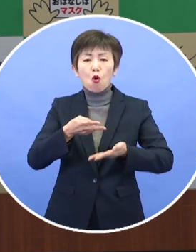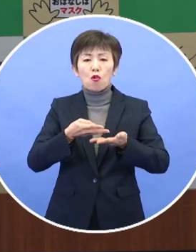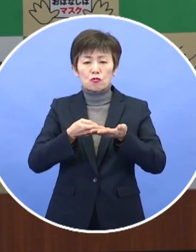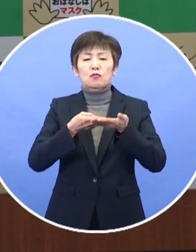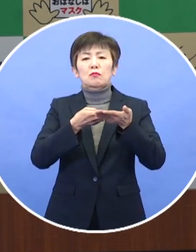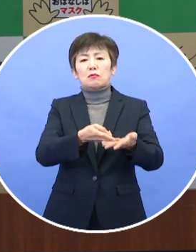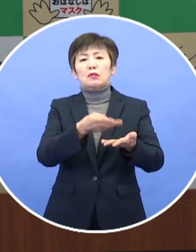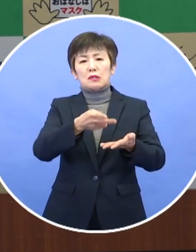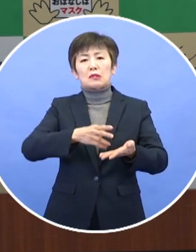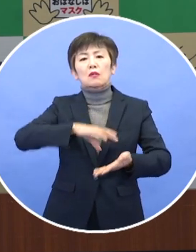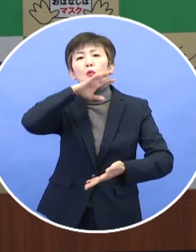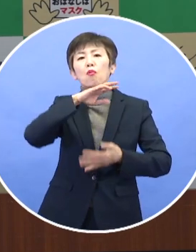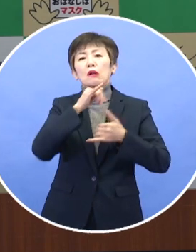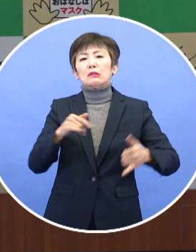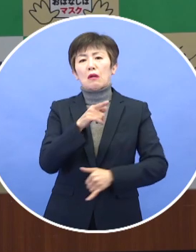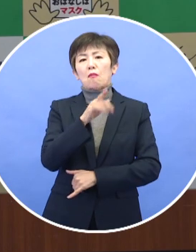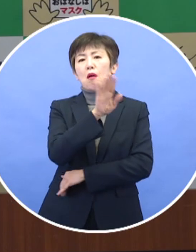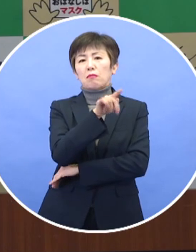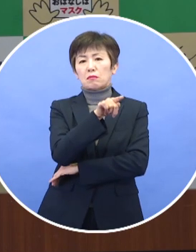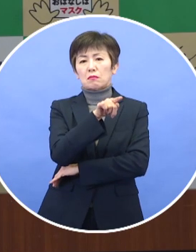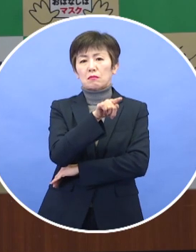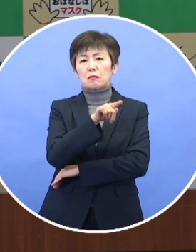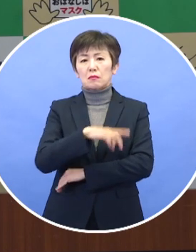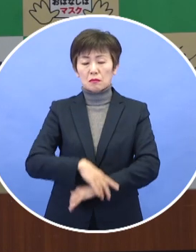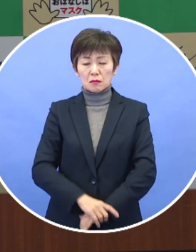影響が出ているということかと思います。